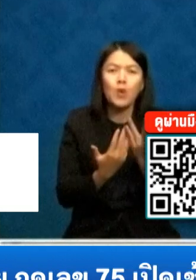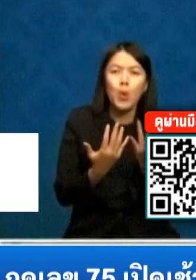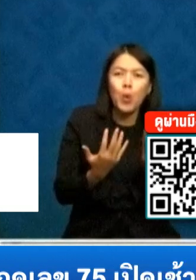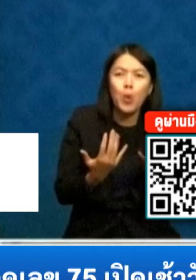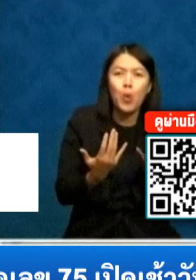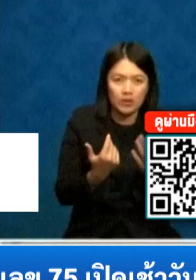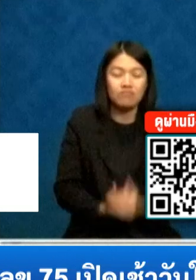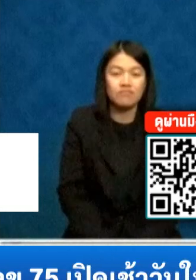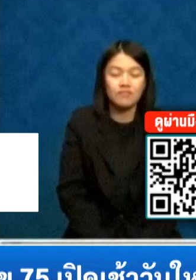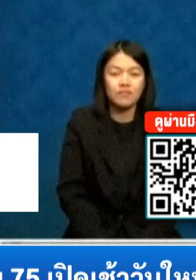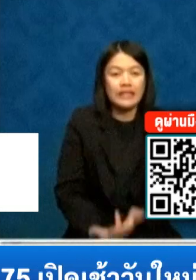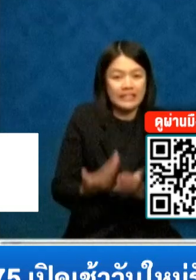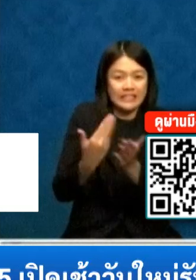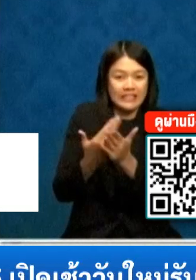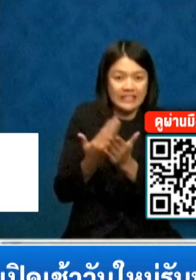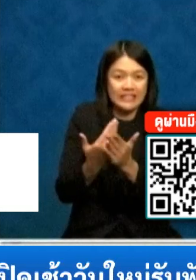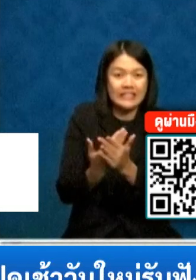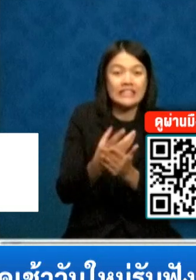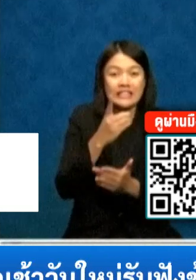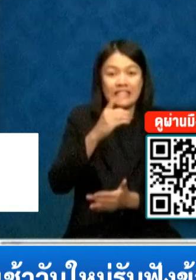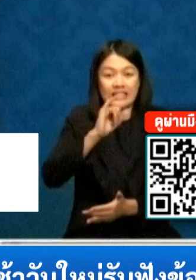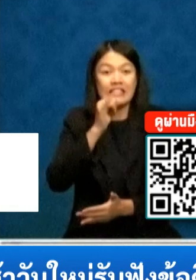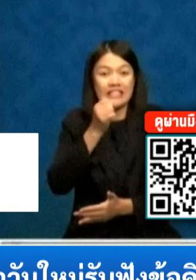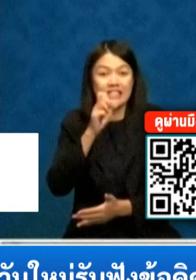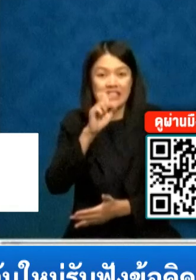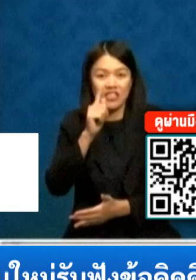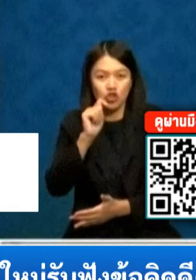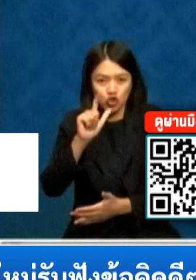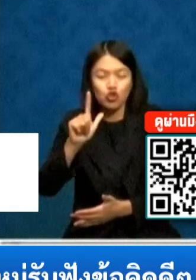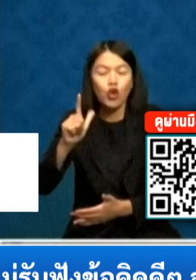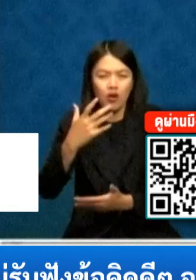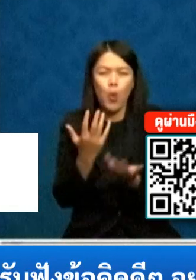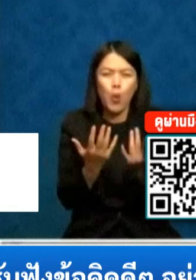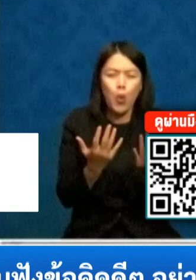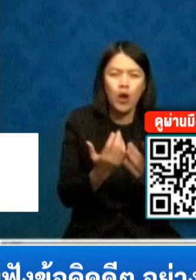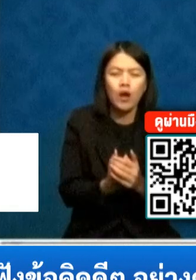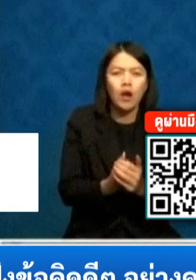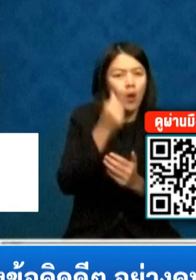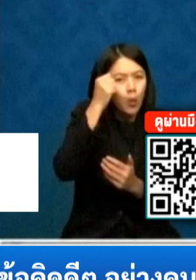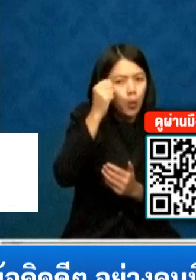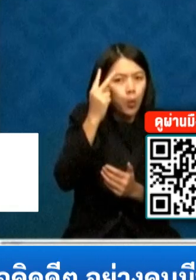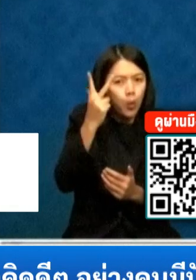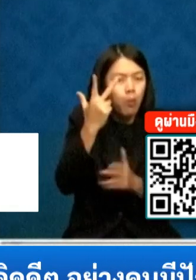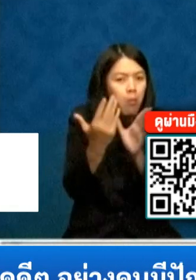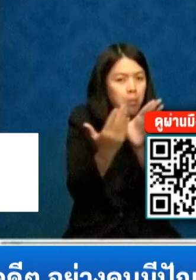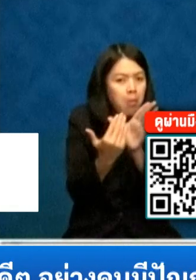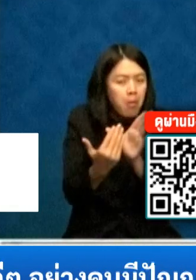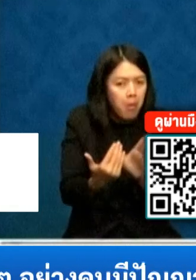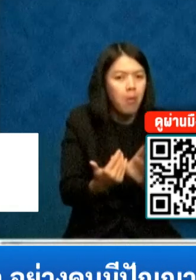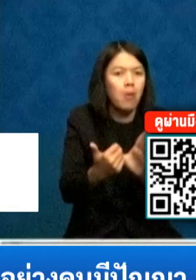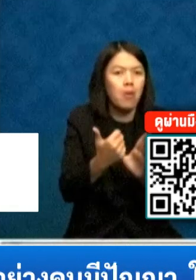รับเงินดิจิตอลวอลเล็ตเนี่ยนะครับภายใน 2-3 วันเนี่ยสามารถลงทะเบียนได้เ